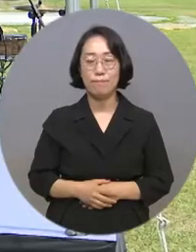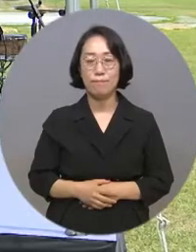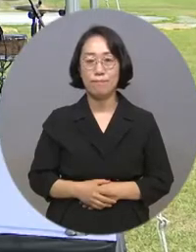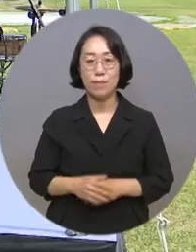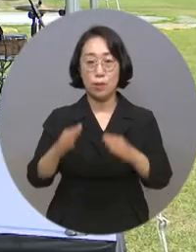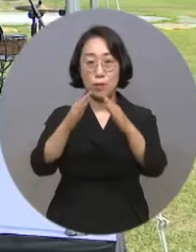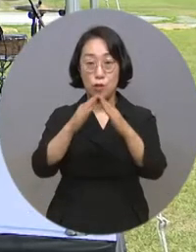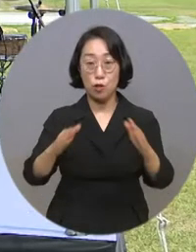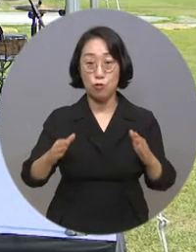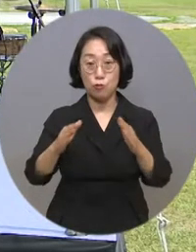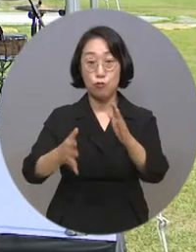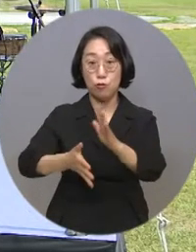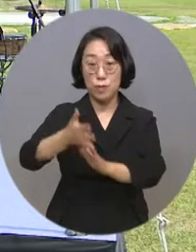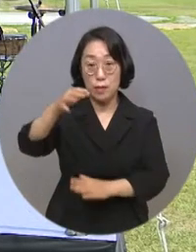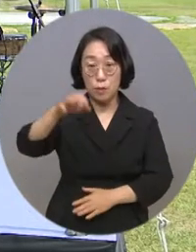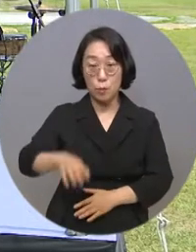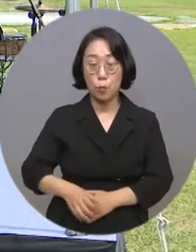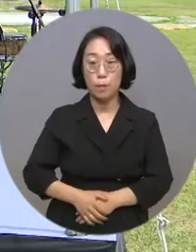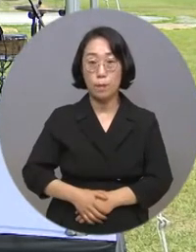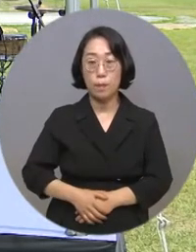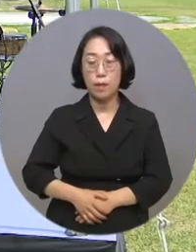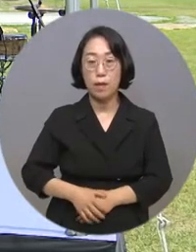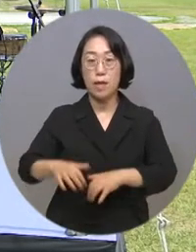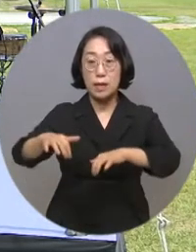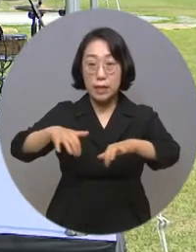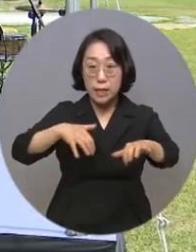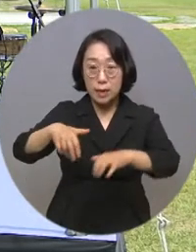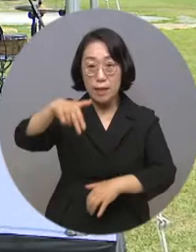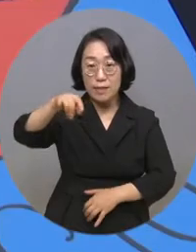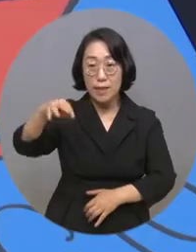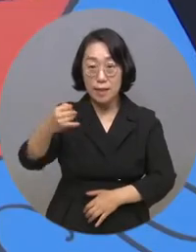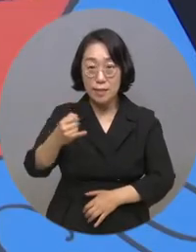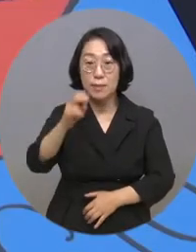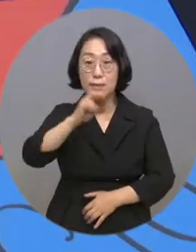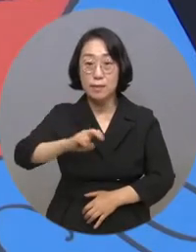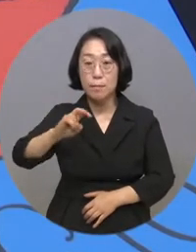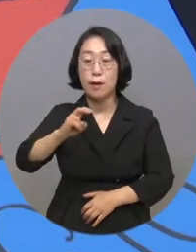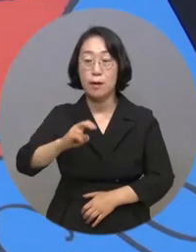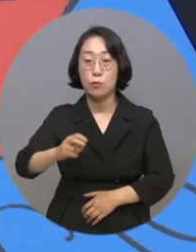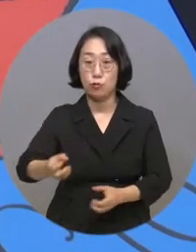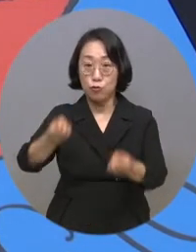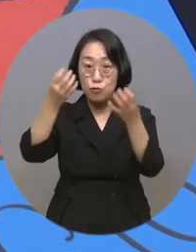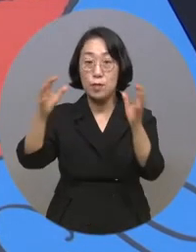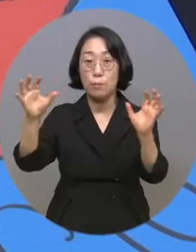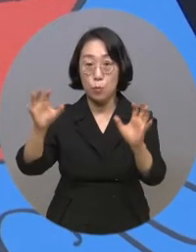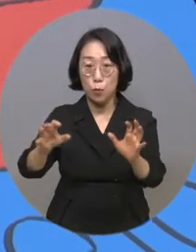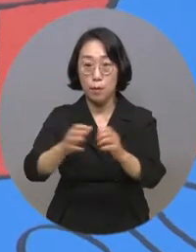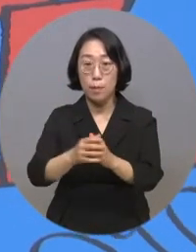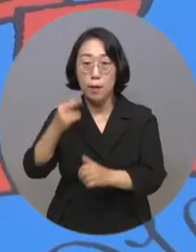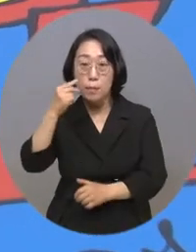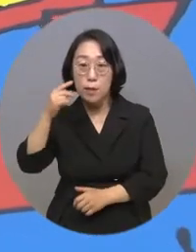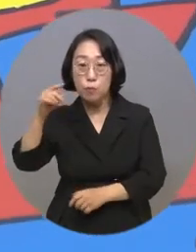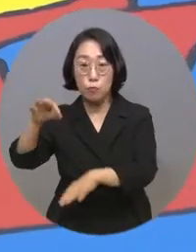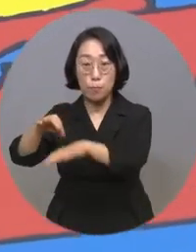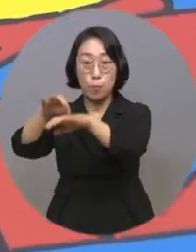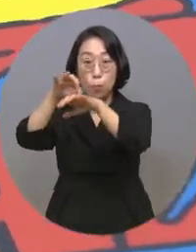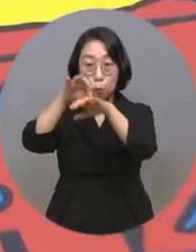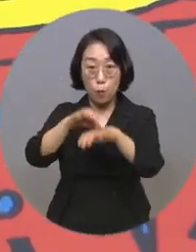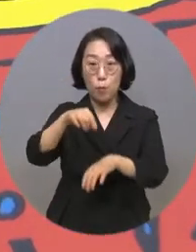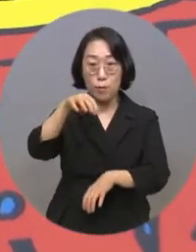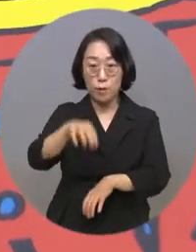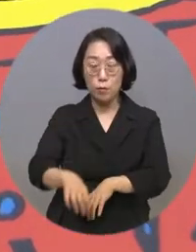전북 전주시가 제1회 전주 스트리트 재즈 페스티벌을 통해 미국 뉴올리언스의 정통 재즈 선율을